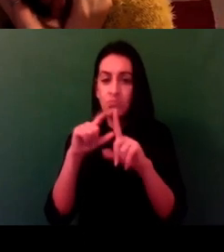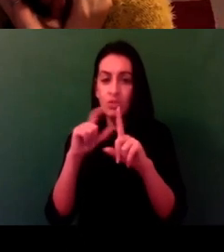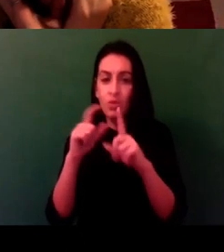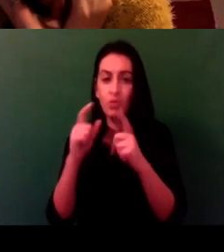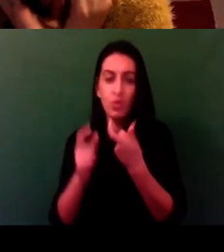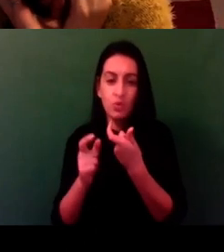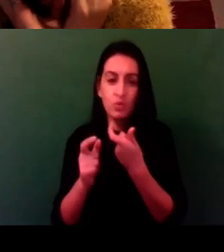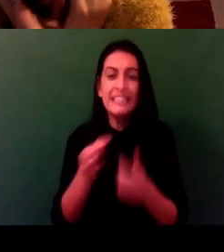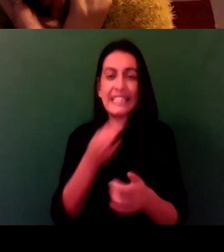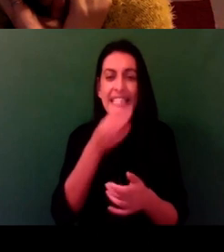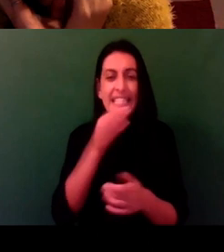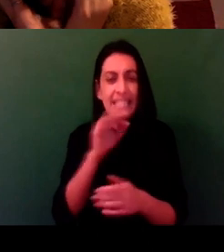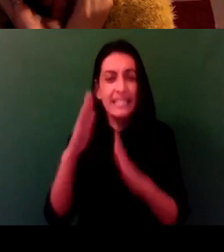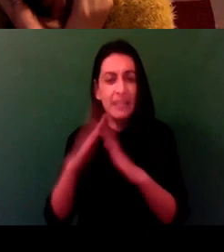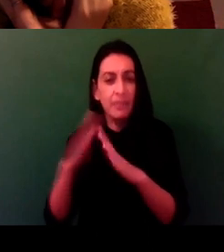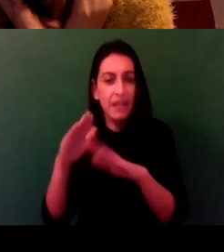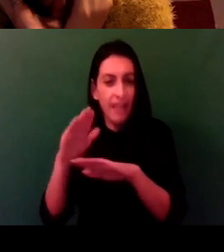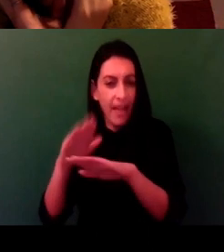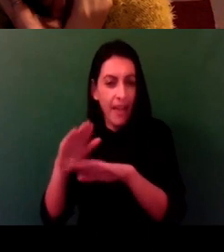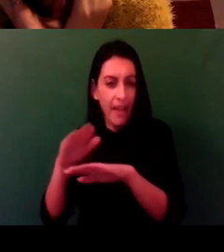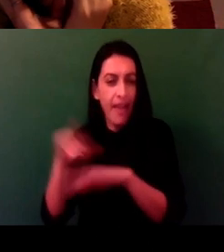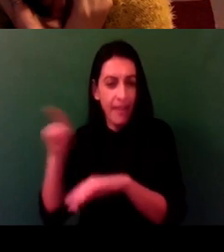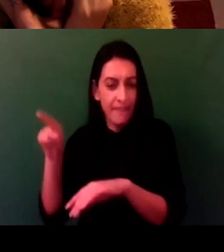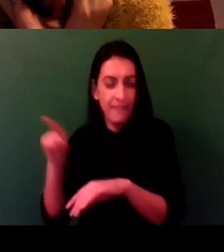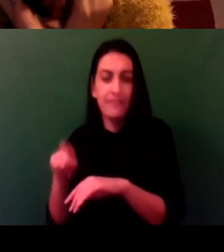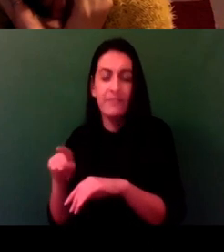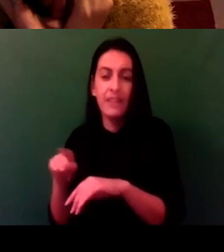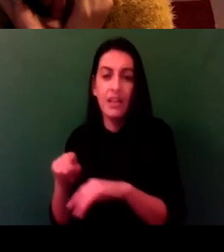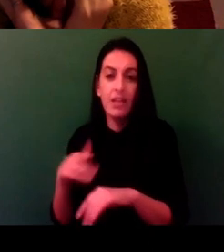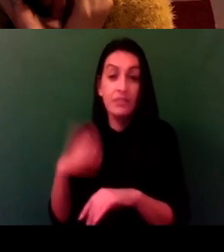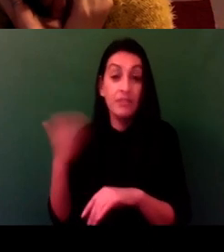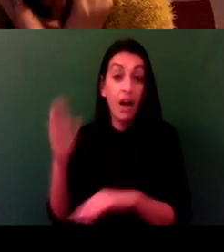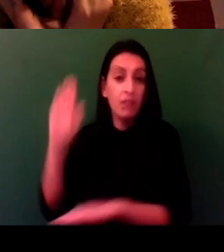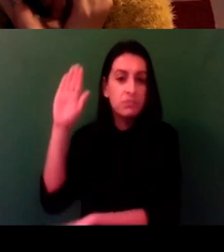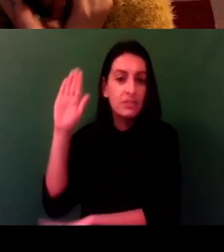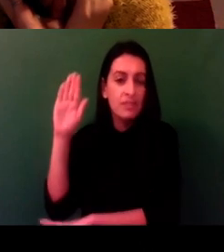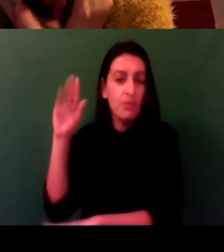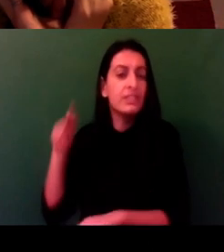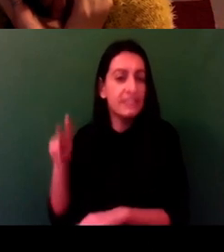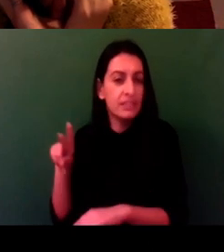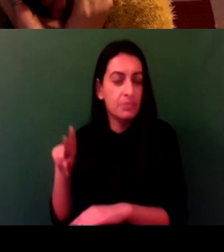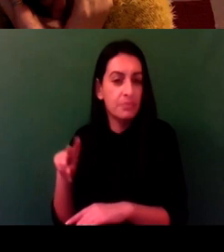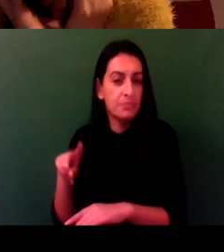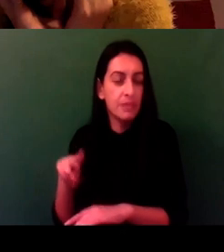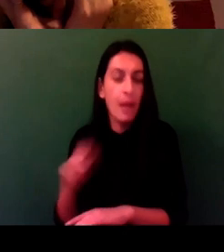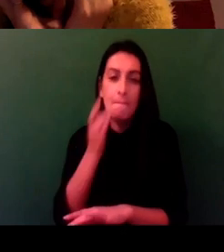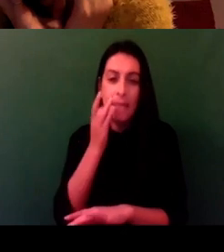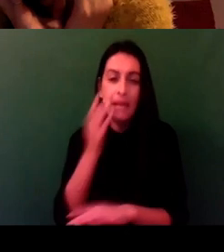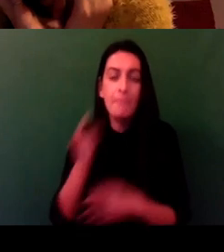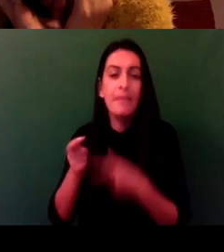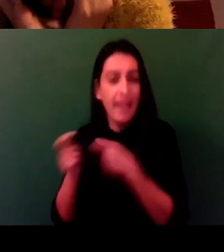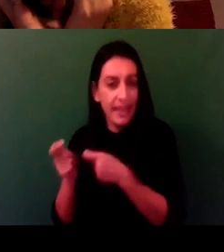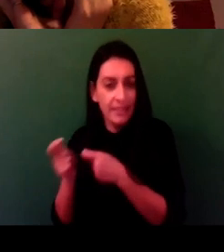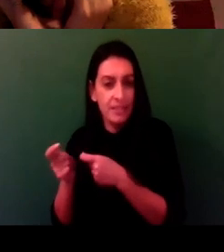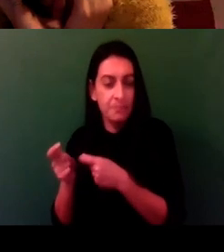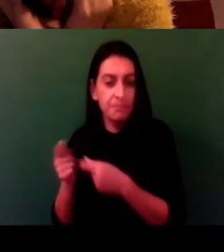bana çağrıştırıyor. Çünkü yani biz belli bir belli bir eğitim, belli bir birikim sürecinden